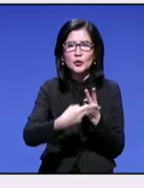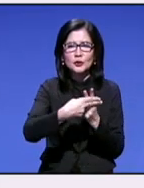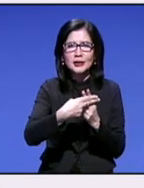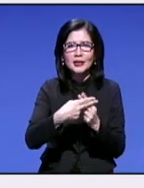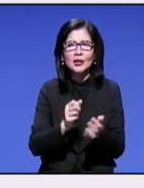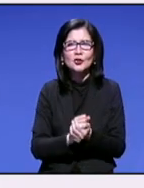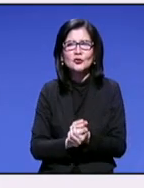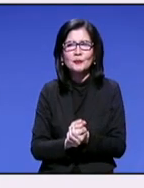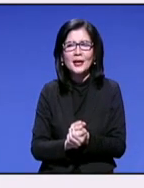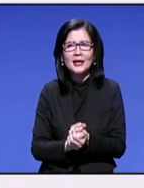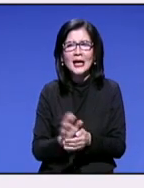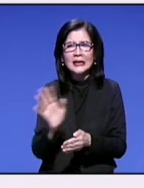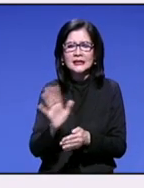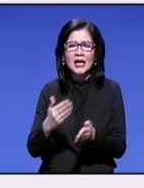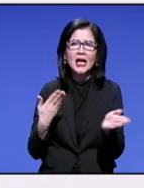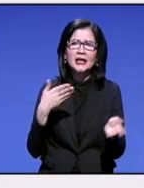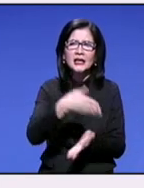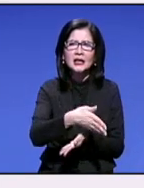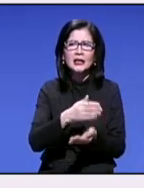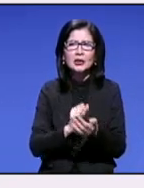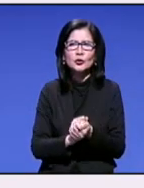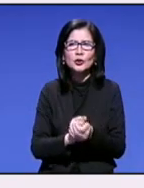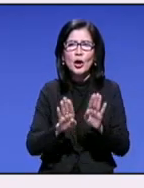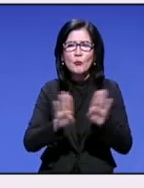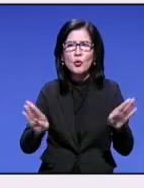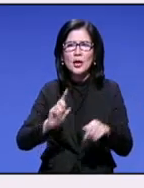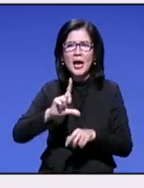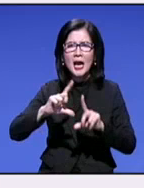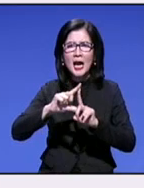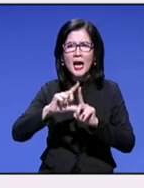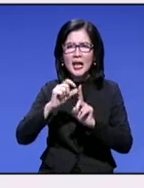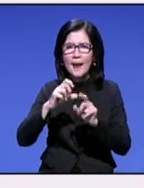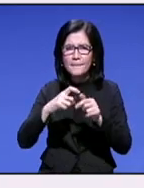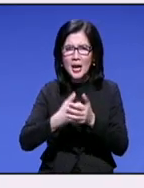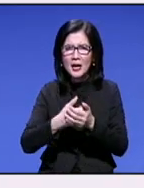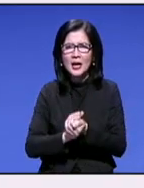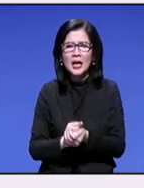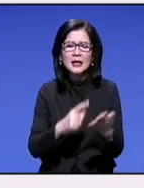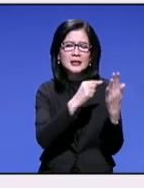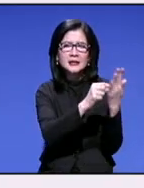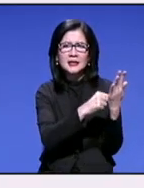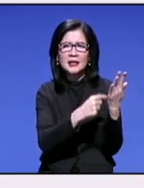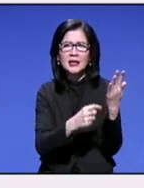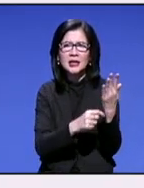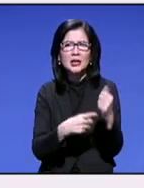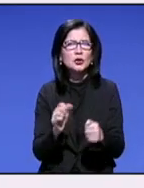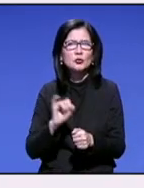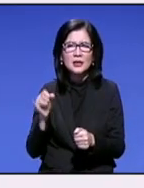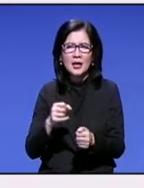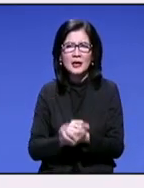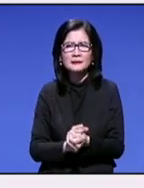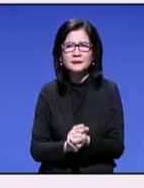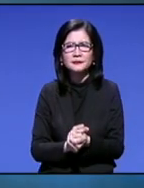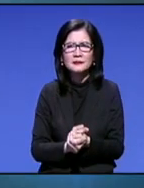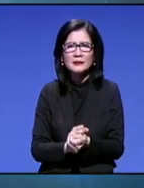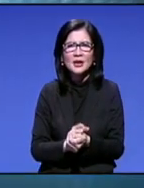uninstall Bukalapak di Twitter. Netizen kesal karena data yang ditampilkan Zaki dianggap tidak valid. Netizen juga menyebut Zaki